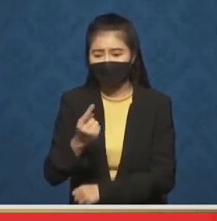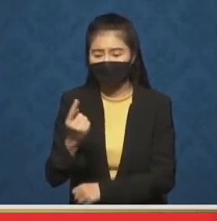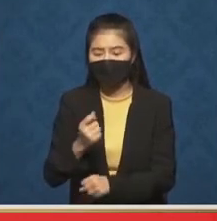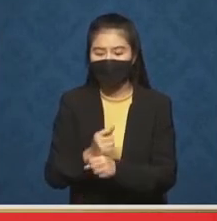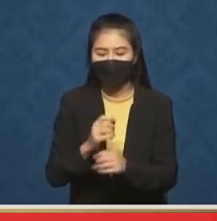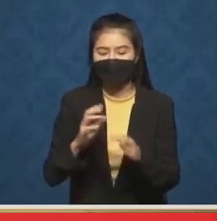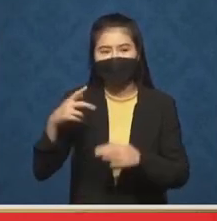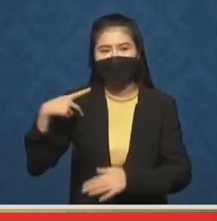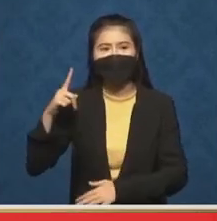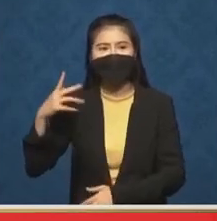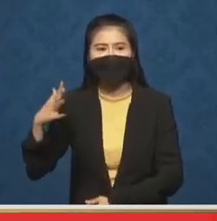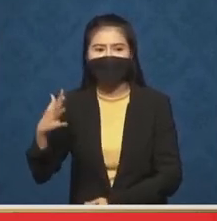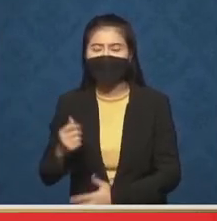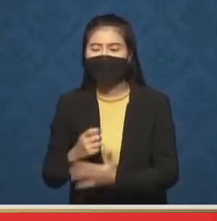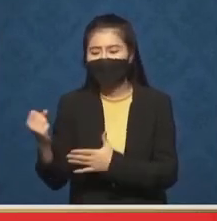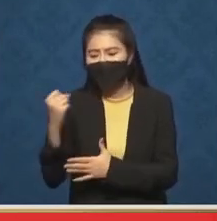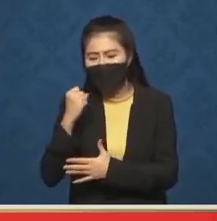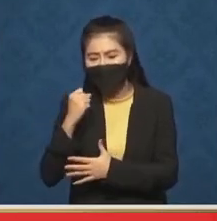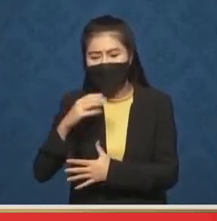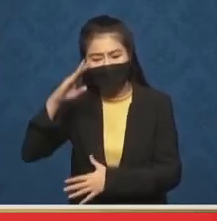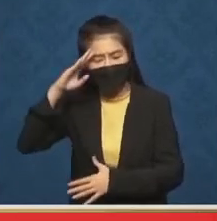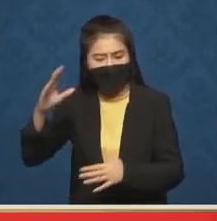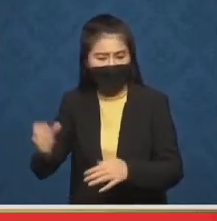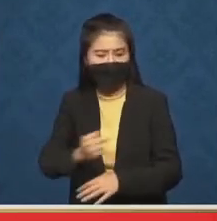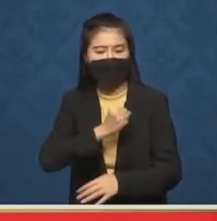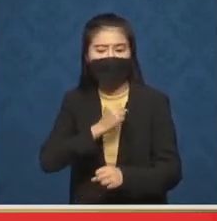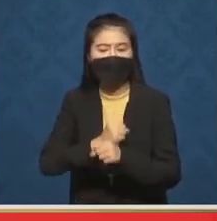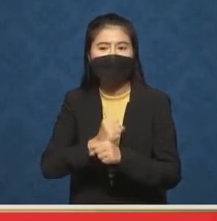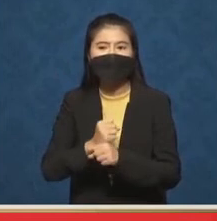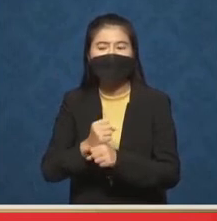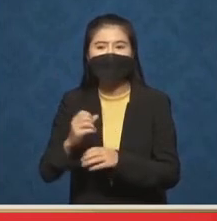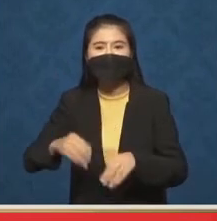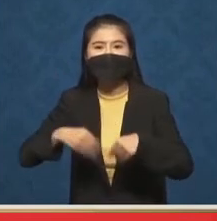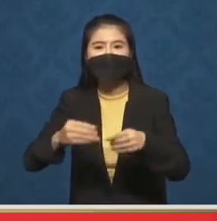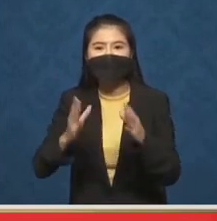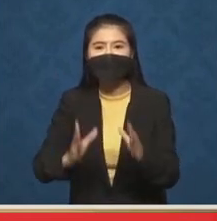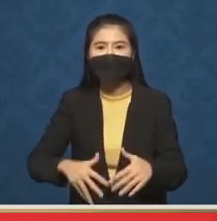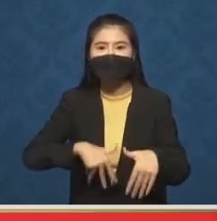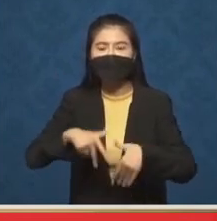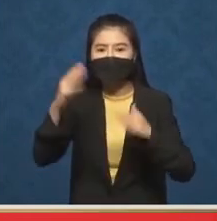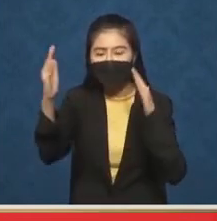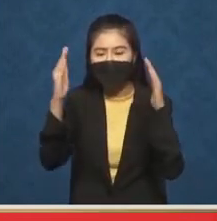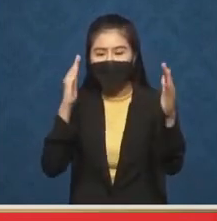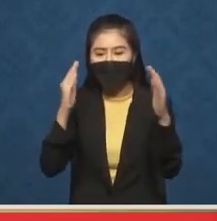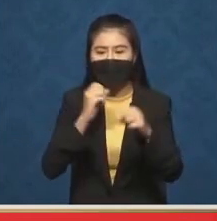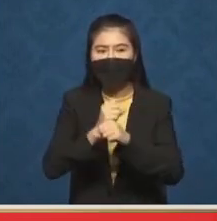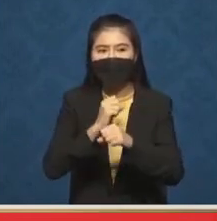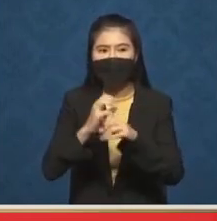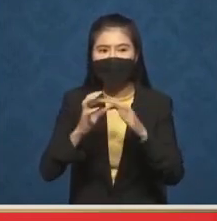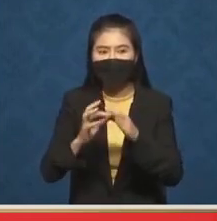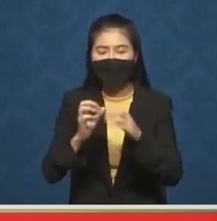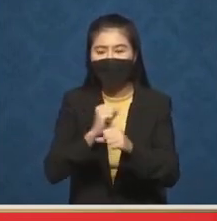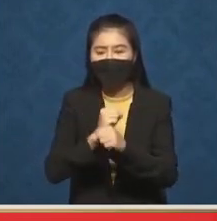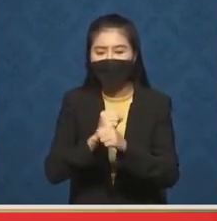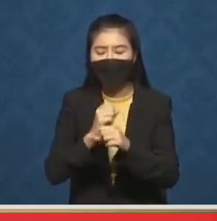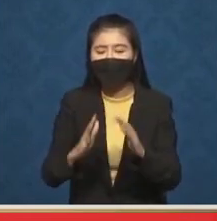วามัไม่เกิดที่จะคทำนายกทันที ดัที่ต้กลาไ้ว่าไม่เพีงแต่เรื่อง Humanitarian หรอมสถาม